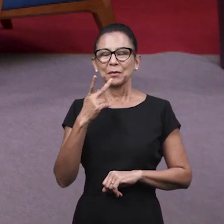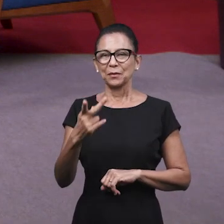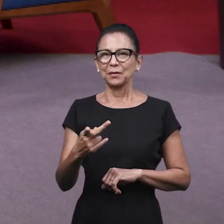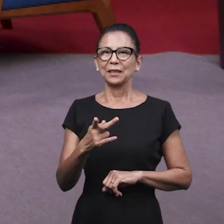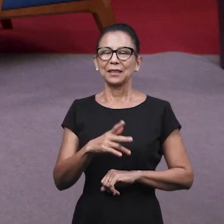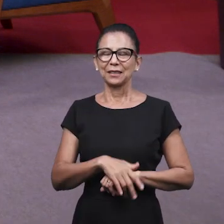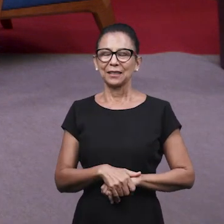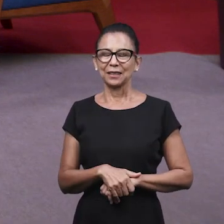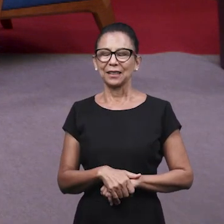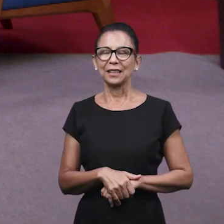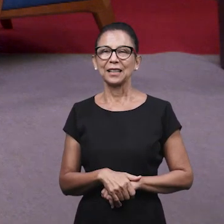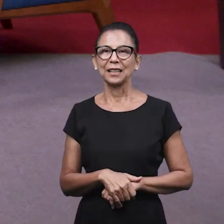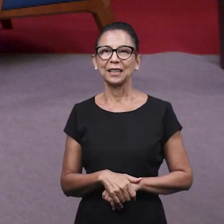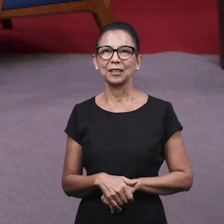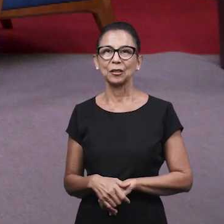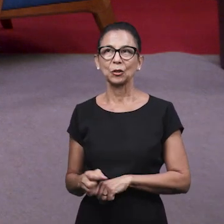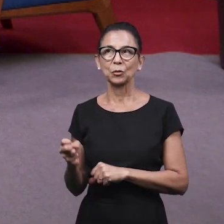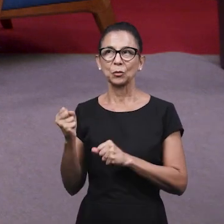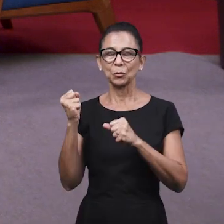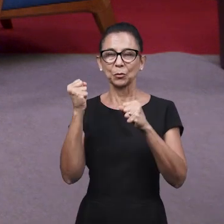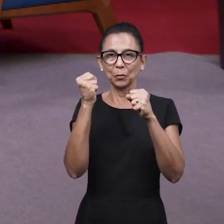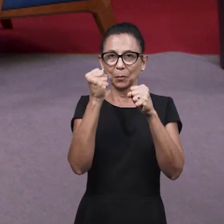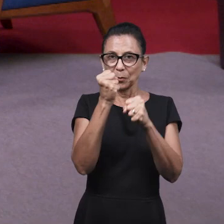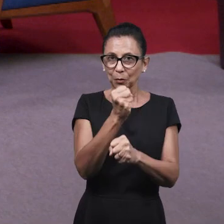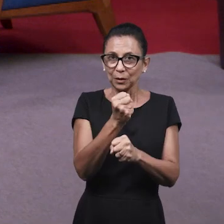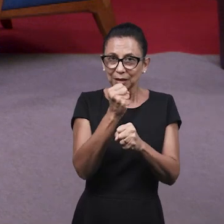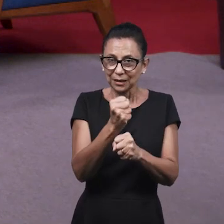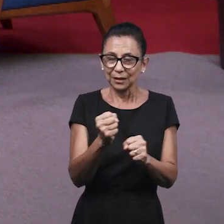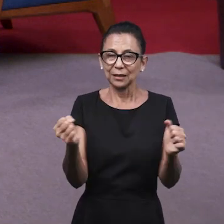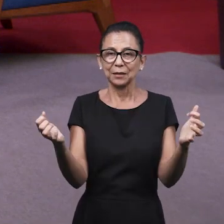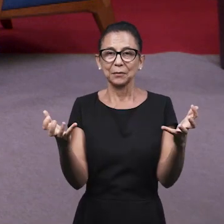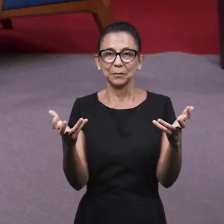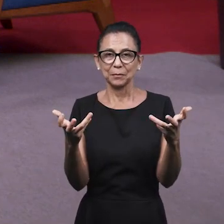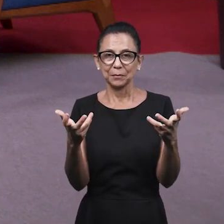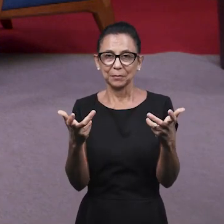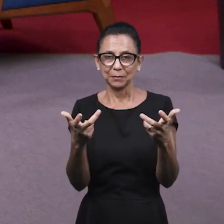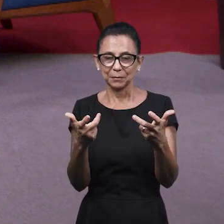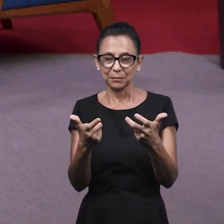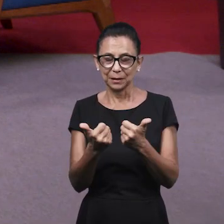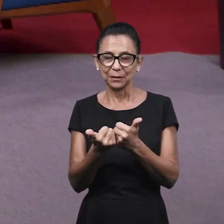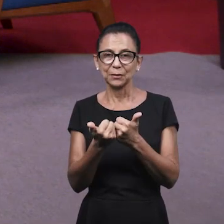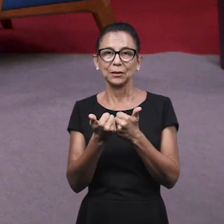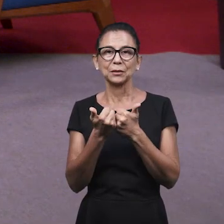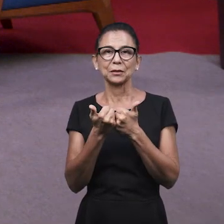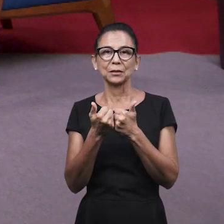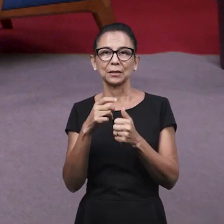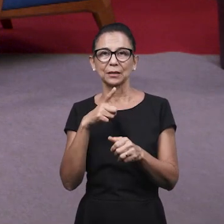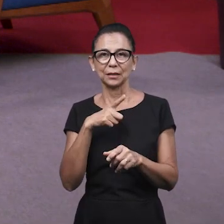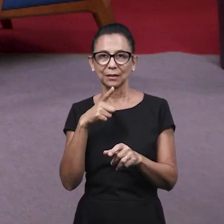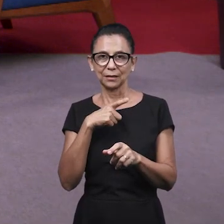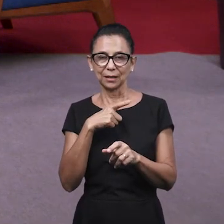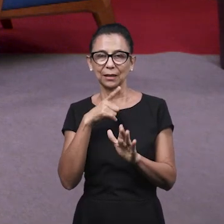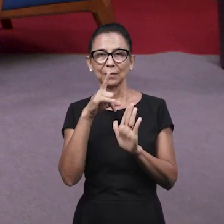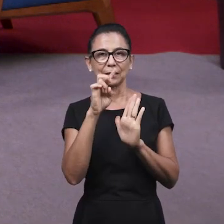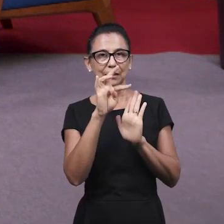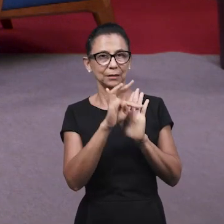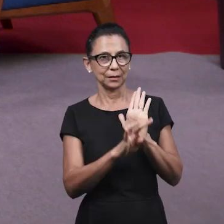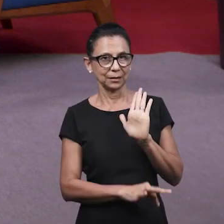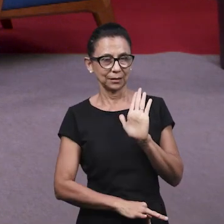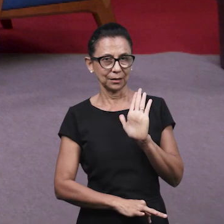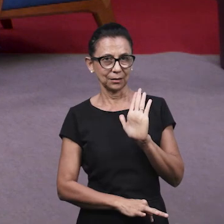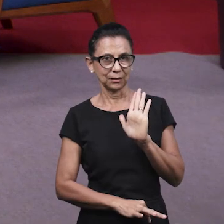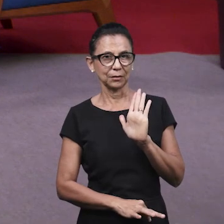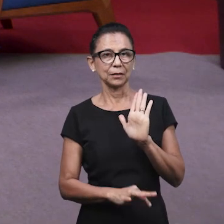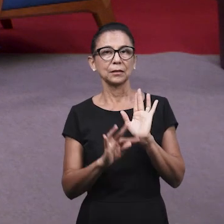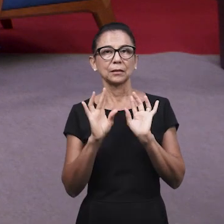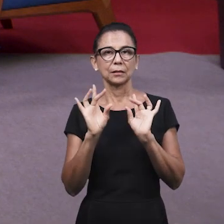extraordinaire, prophétique qui a dans ce passage. Il y a un détail qui nous dit,